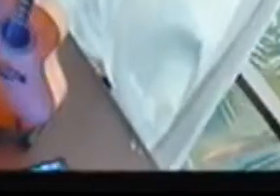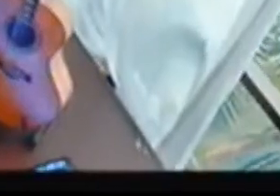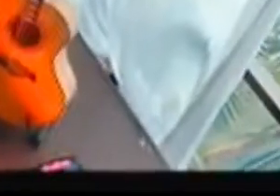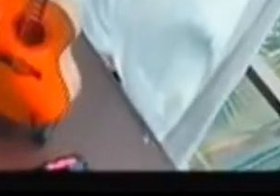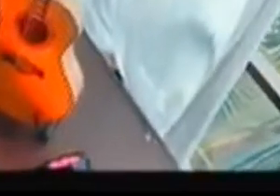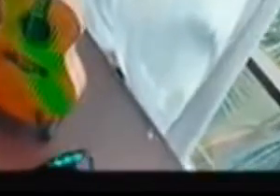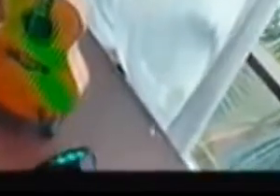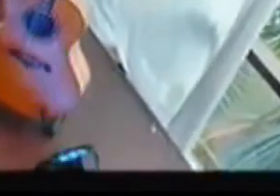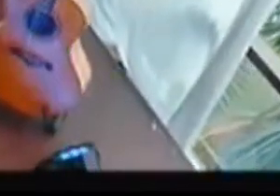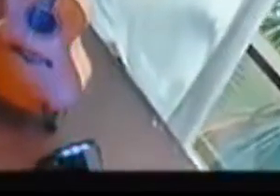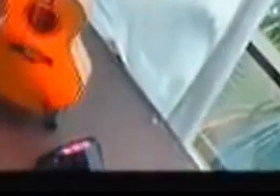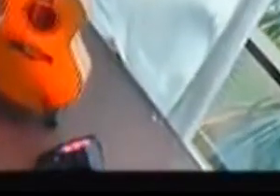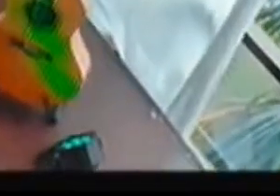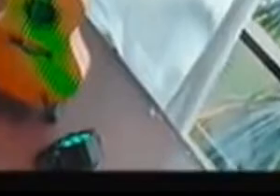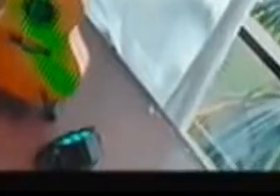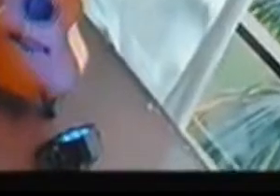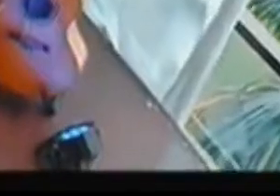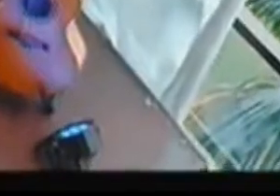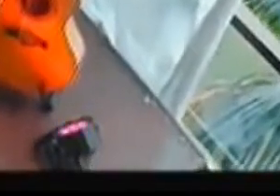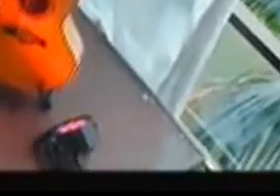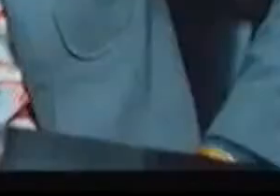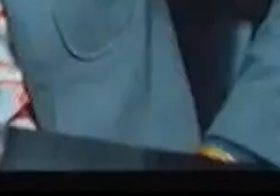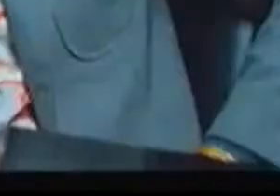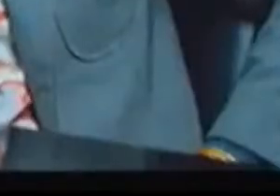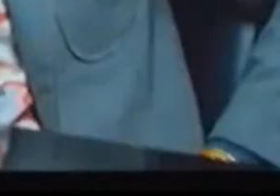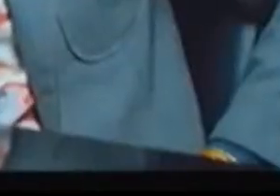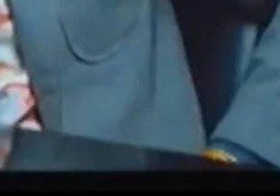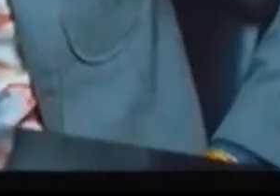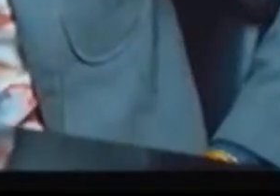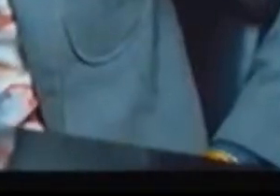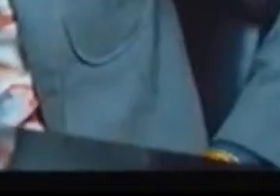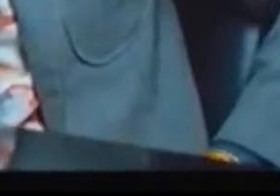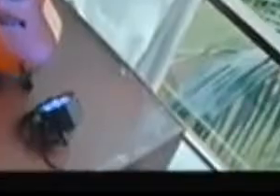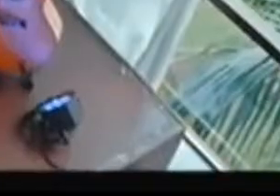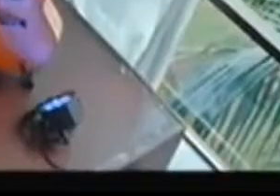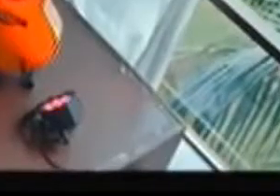si vile tulivyozoea.